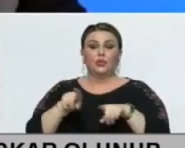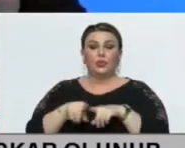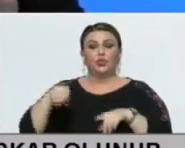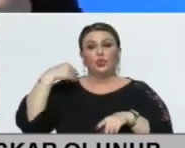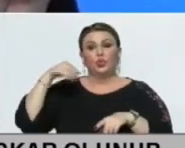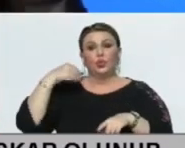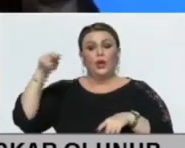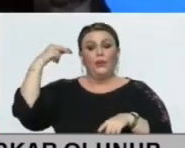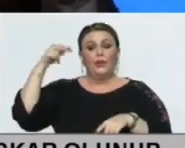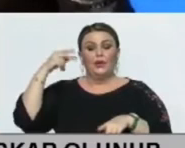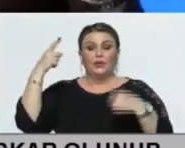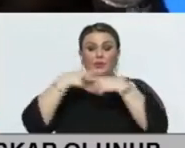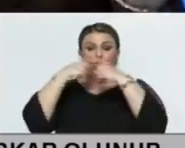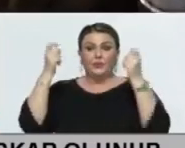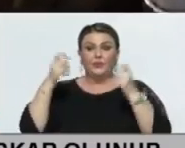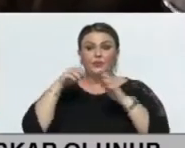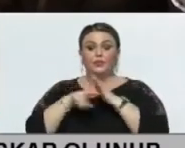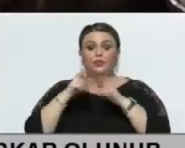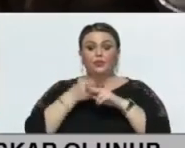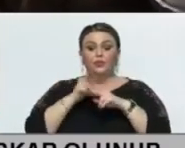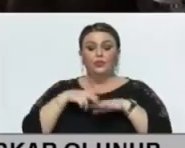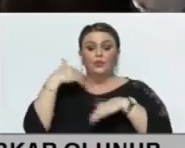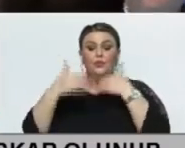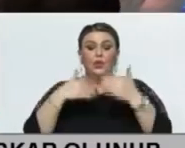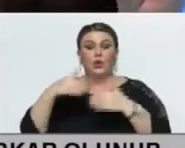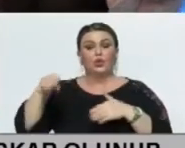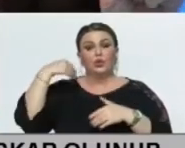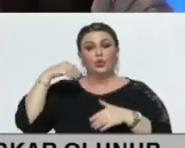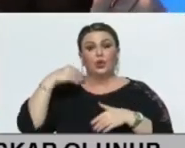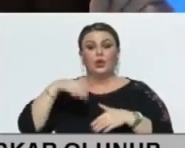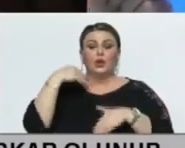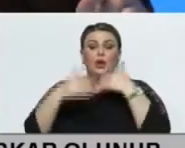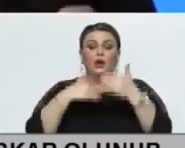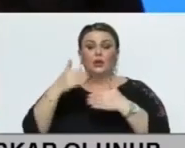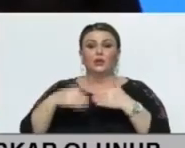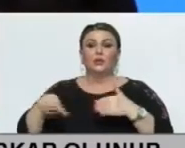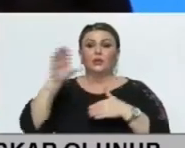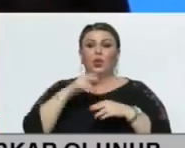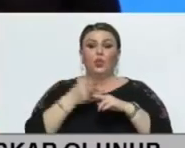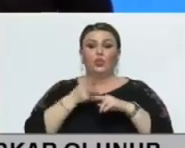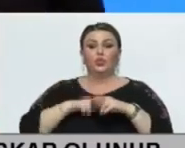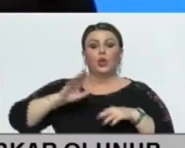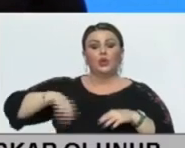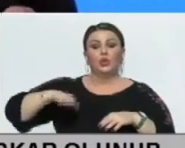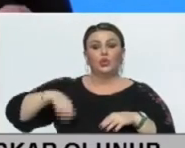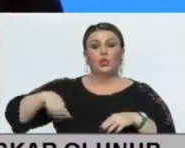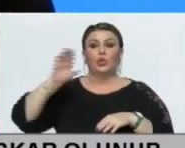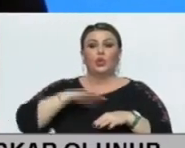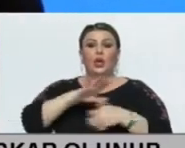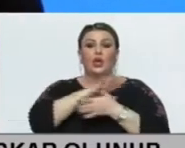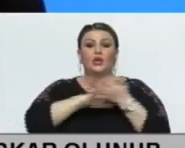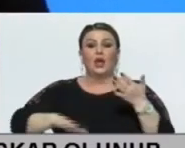Türkiyə Prezidenti qeyd etdi ki, bu istiqamətdə Türkiyənin attığı addımlar bundan sonra da